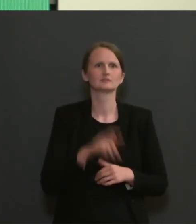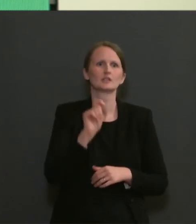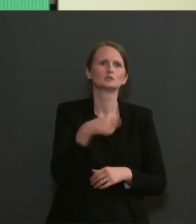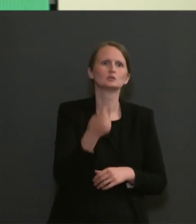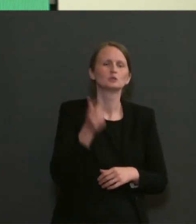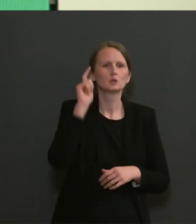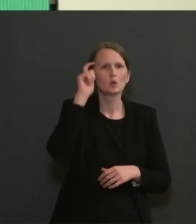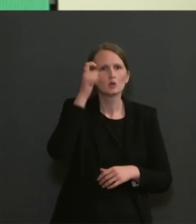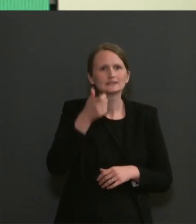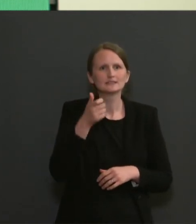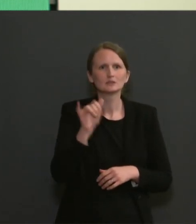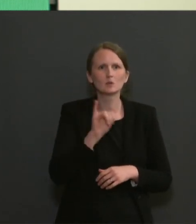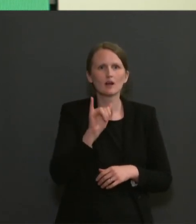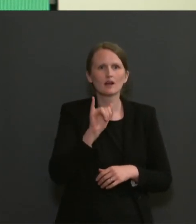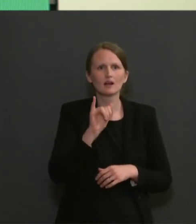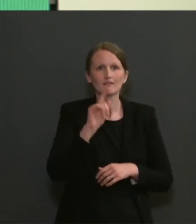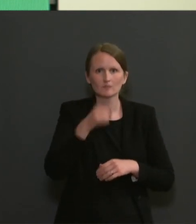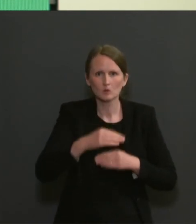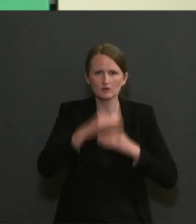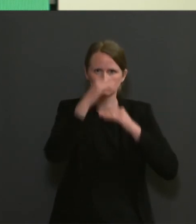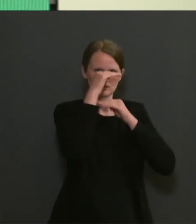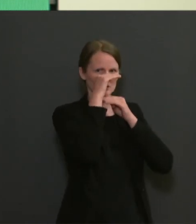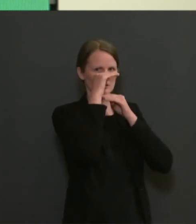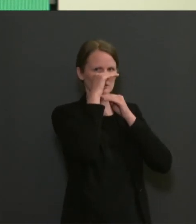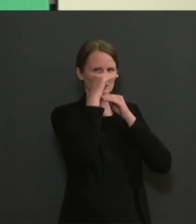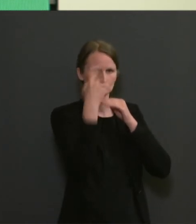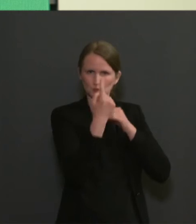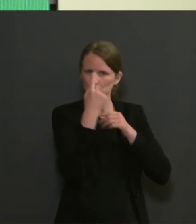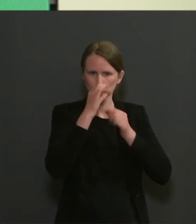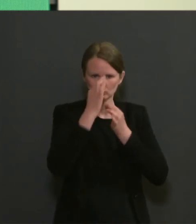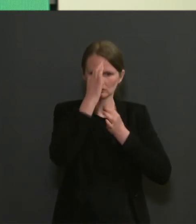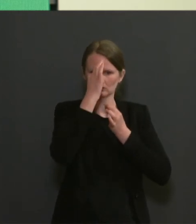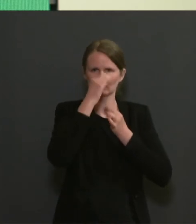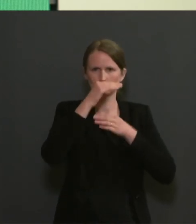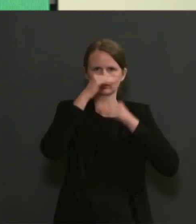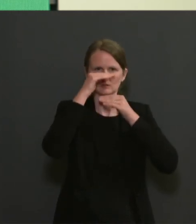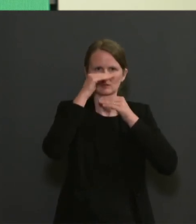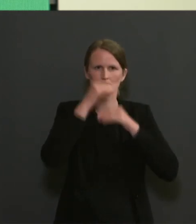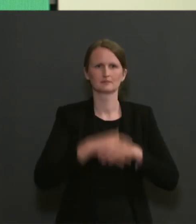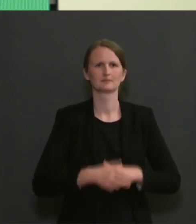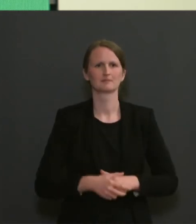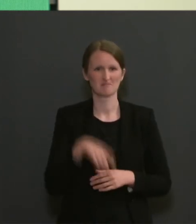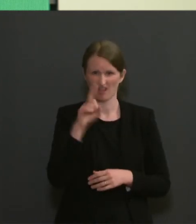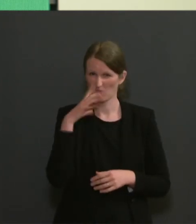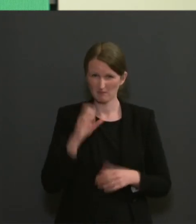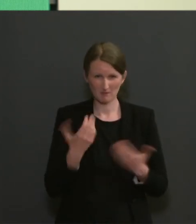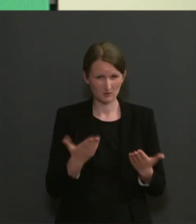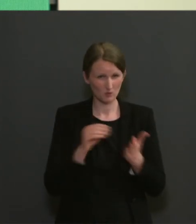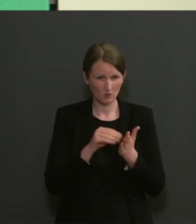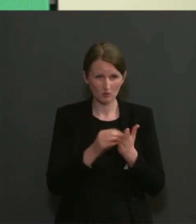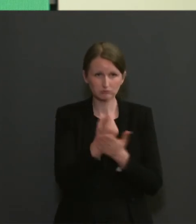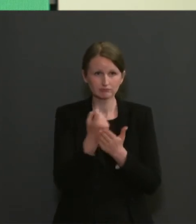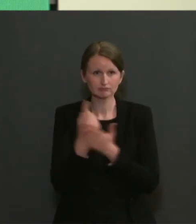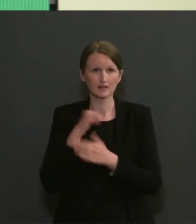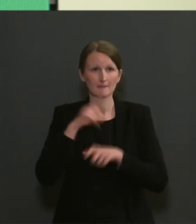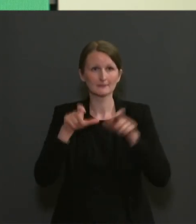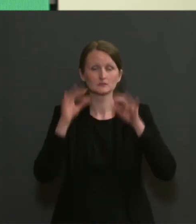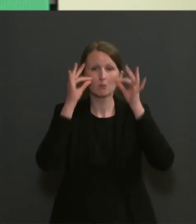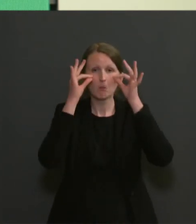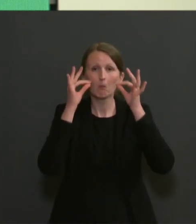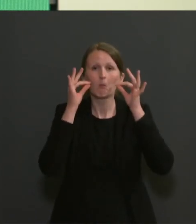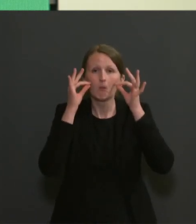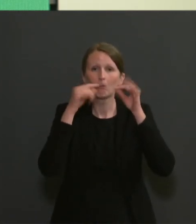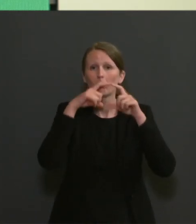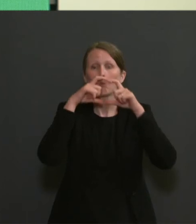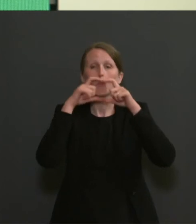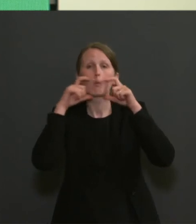deux orifices, le nez et la bouche. Nous voyons trop de personnes dont le nez dépasse significativement et de manière persistante